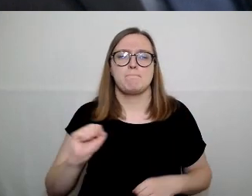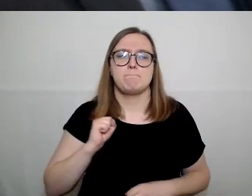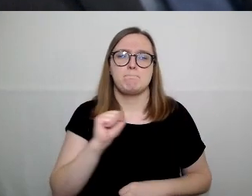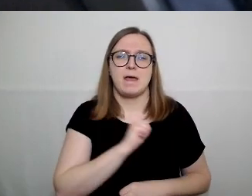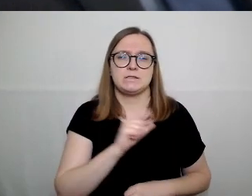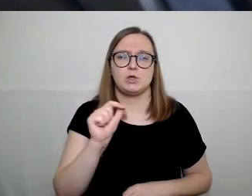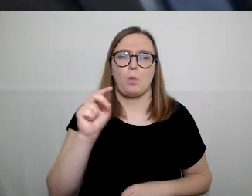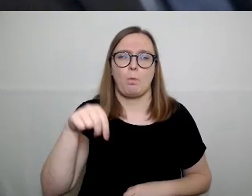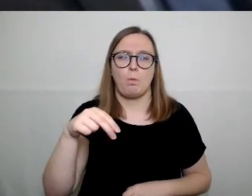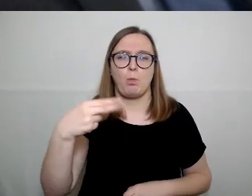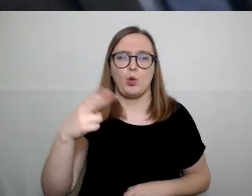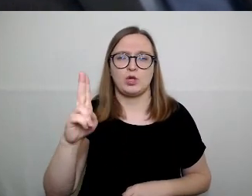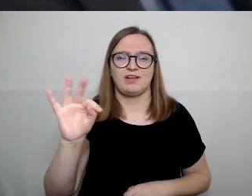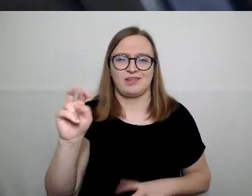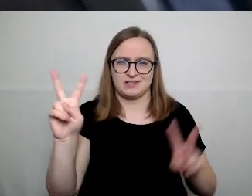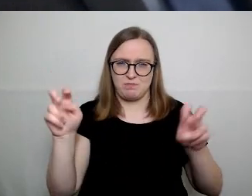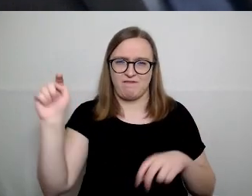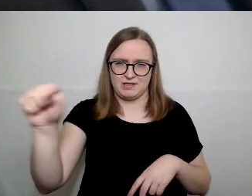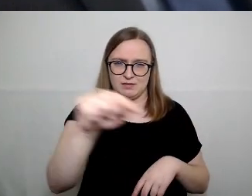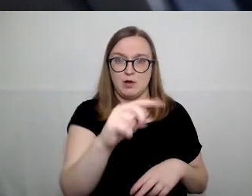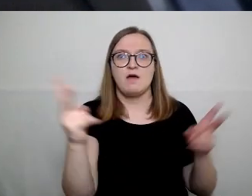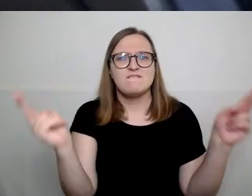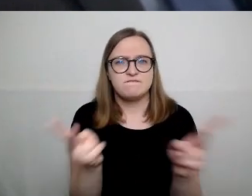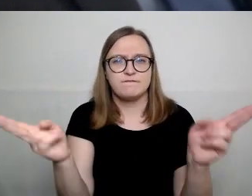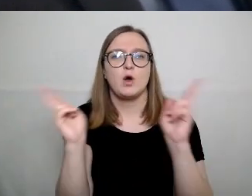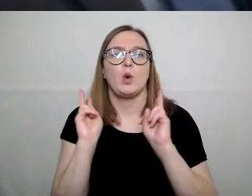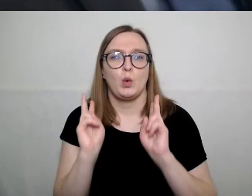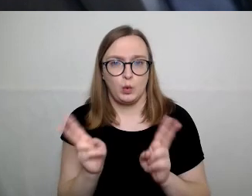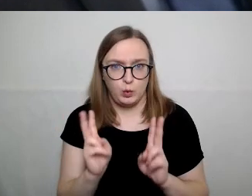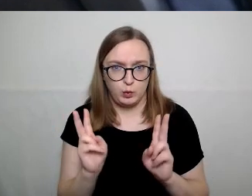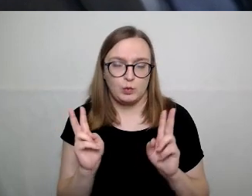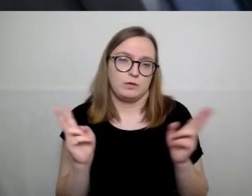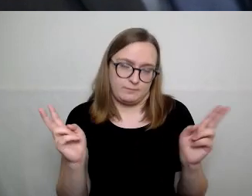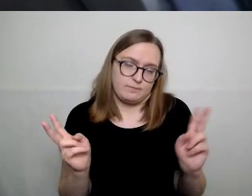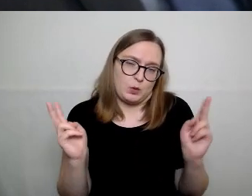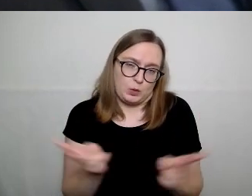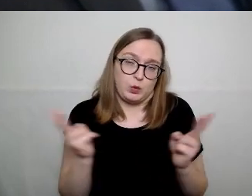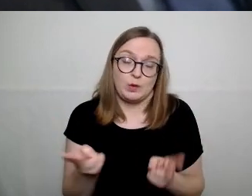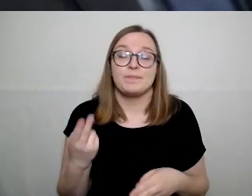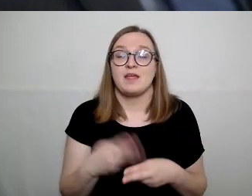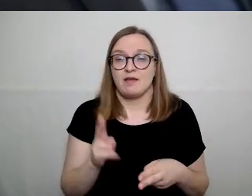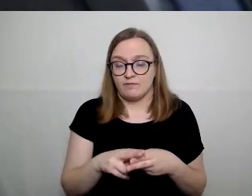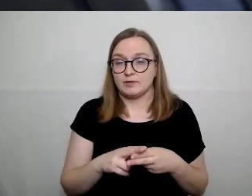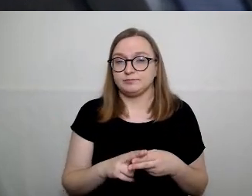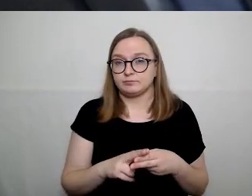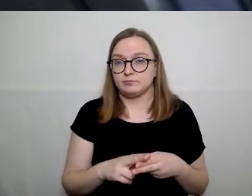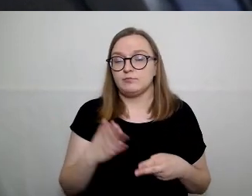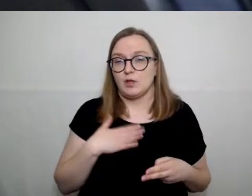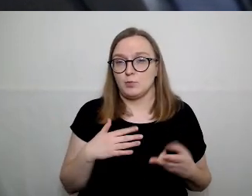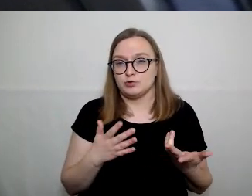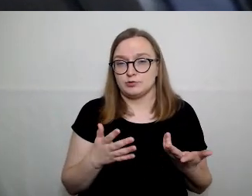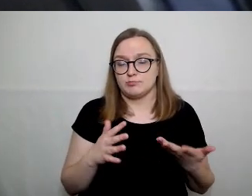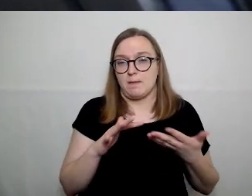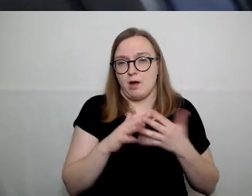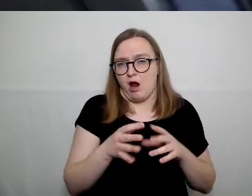Tai šia prasme norėčiau pastebėti, kad vis tik nacionalinė politika mums provinciškam rajonui nėra